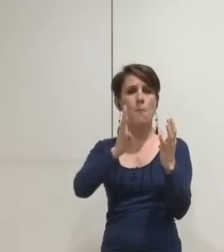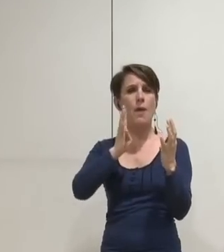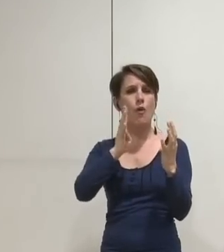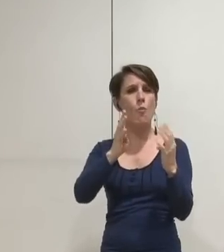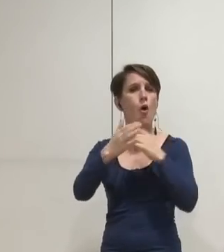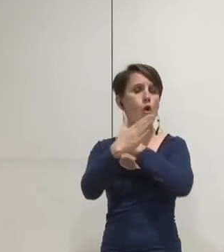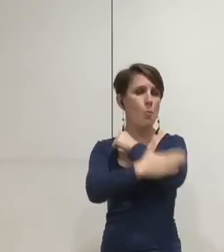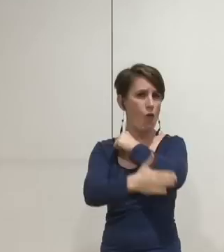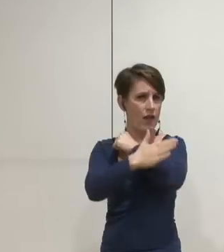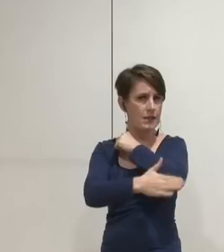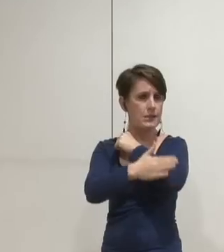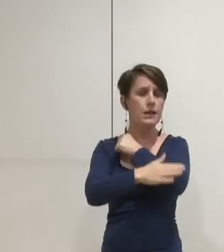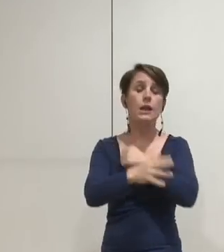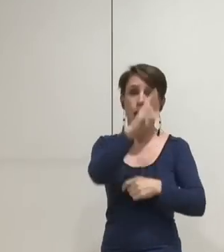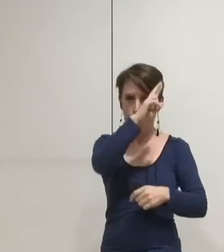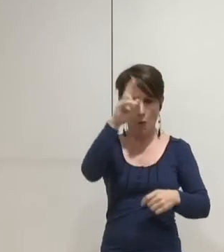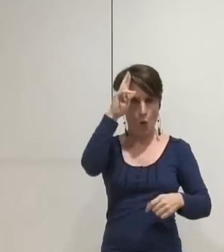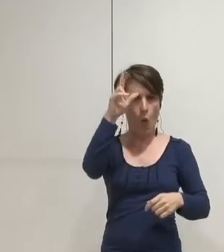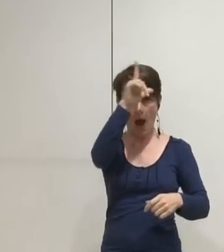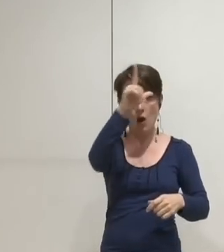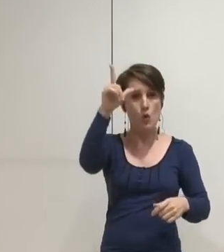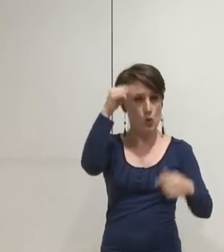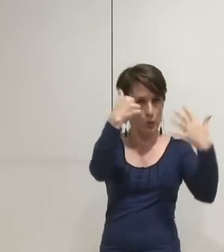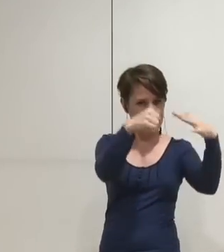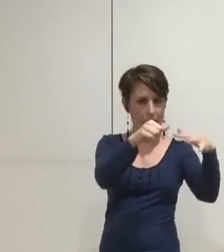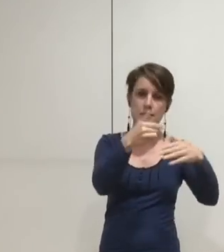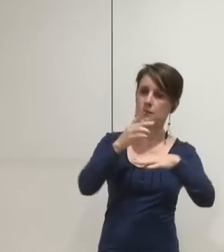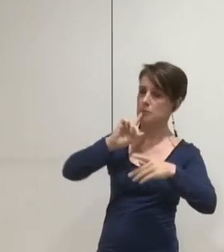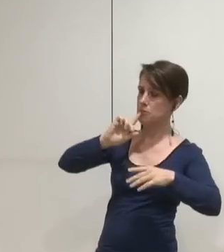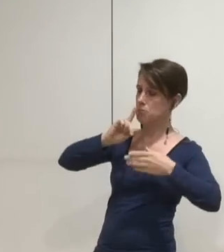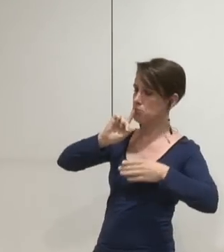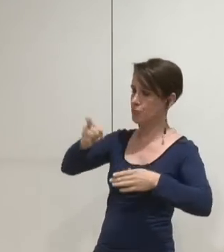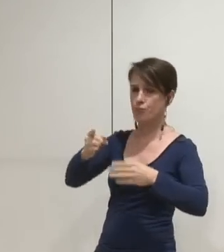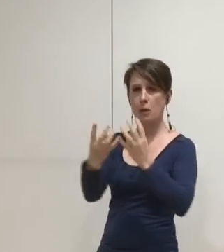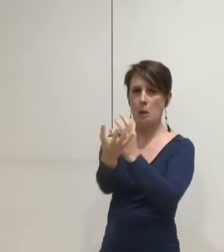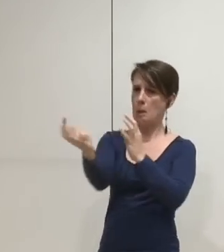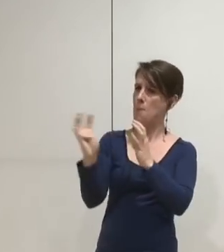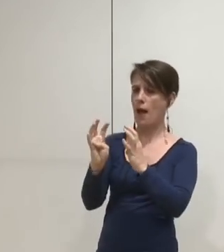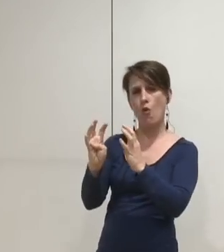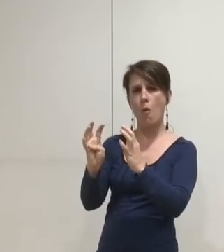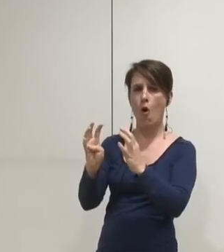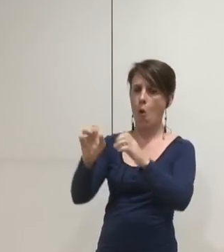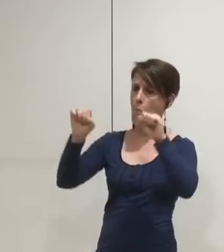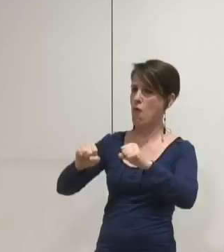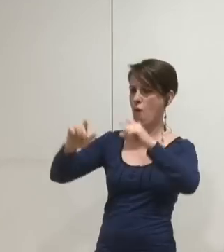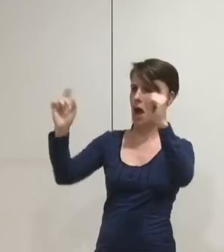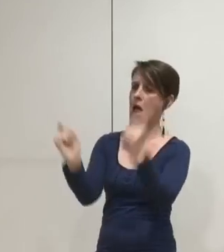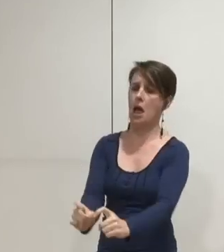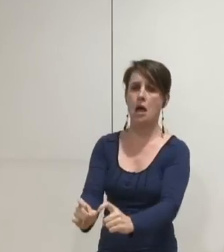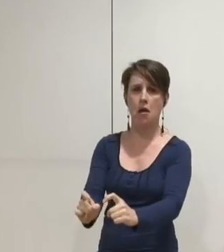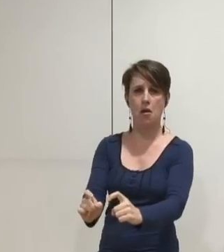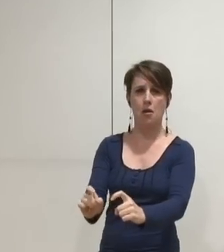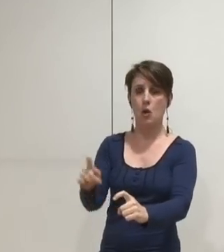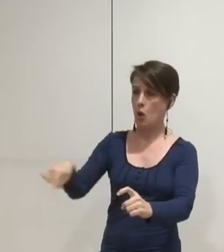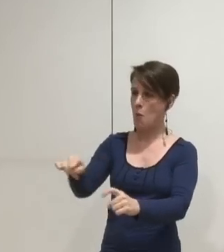décidé d'abord de de limiter ses les prérogatives du Parlement puis de passer en force devant le refus des